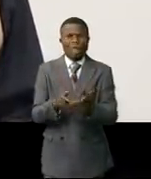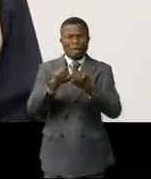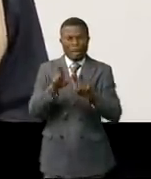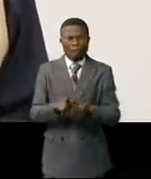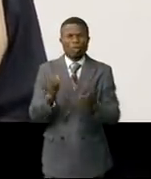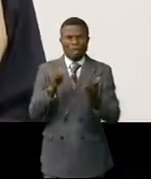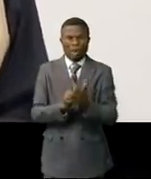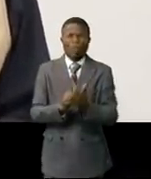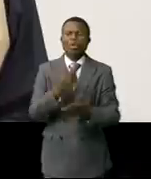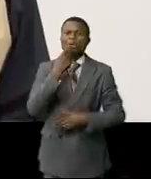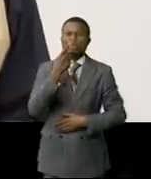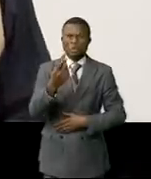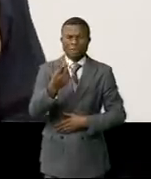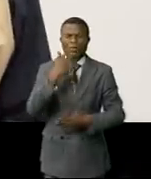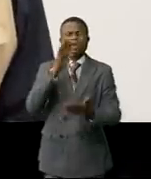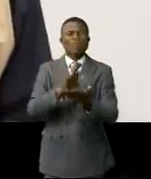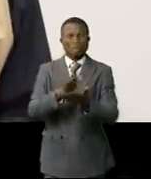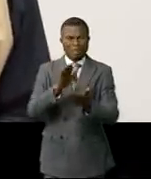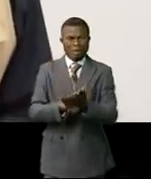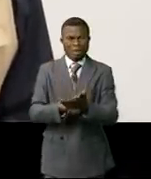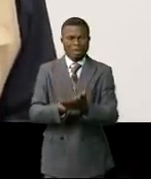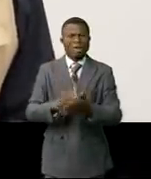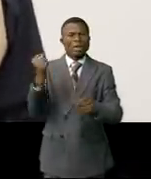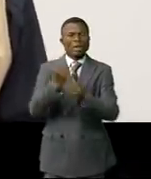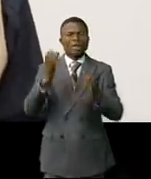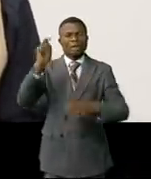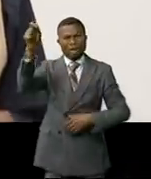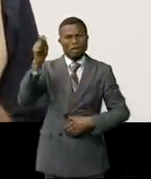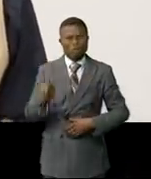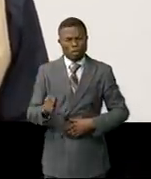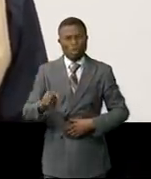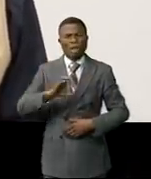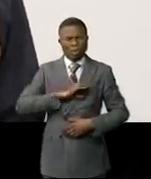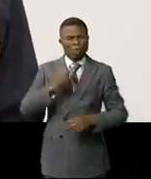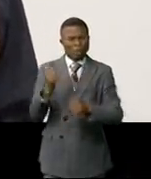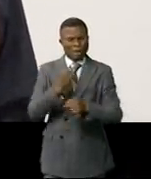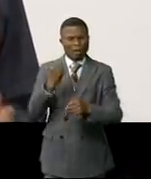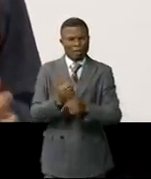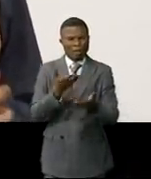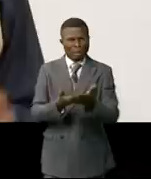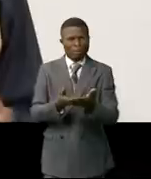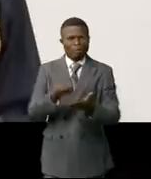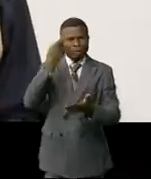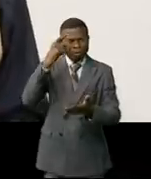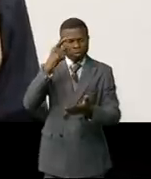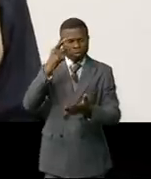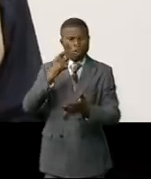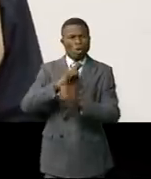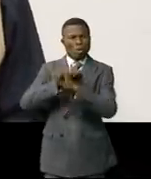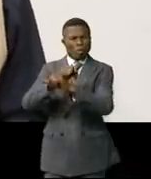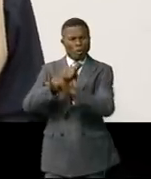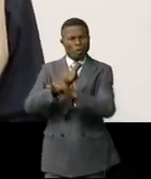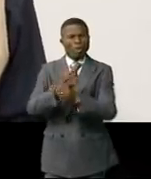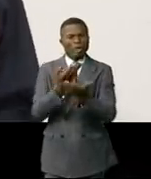l'occasion pour féliciter les agents de l'ordre qui ont œuvré pour maintenir